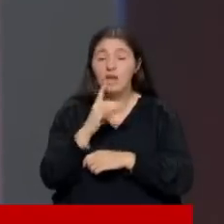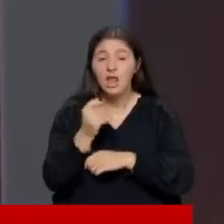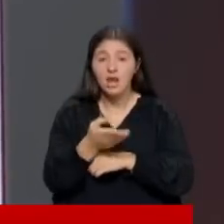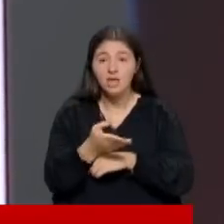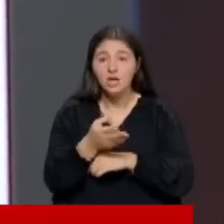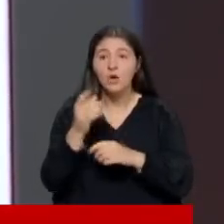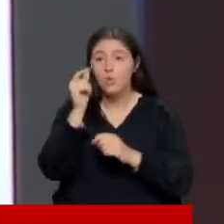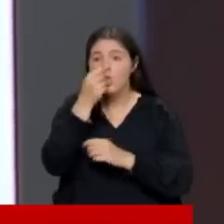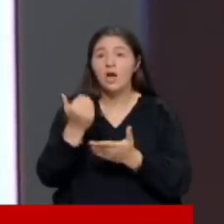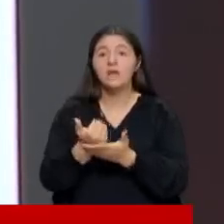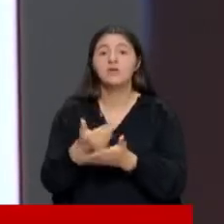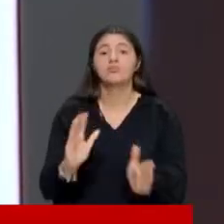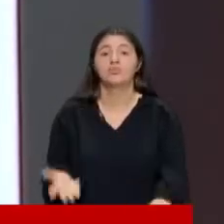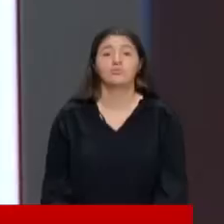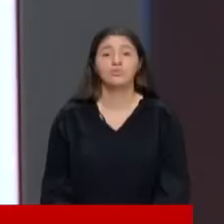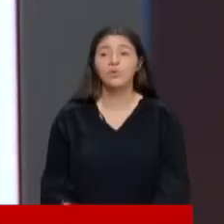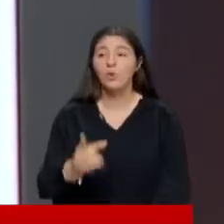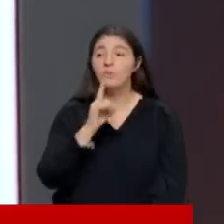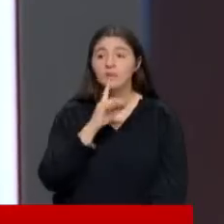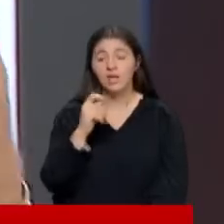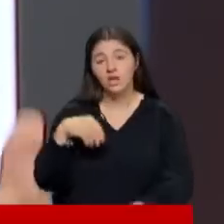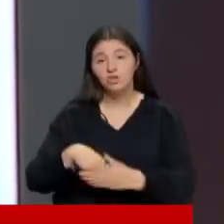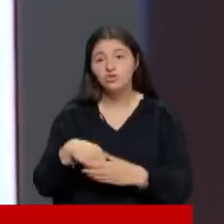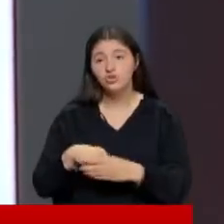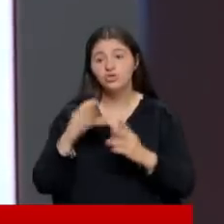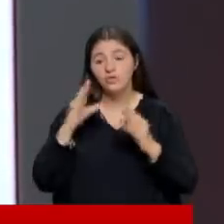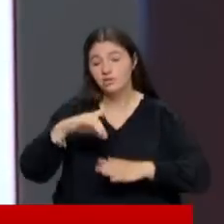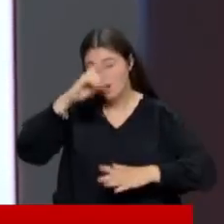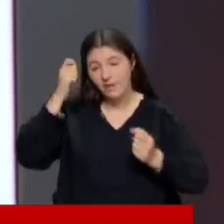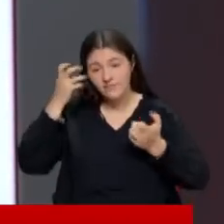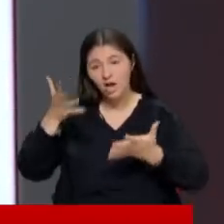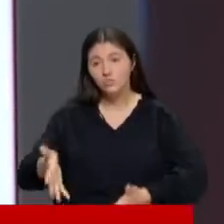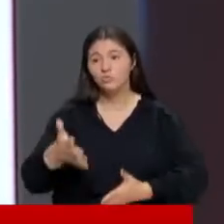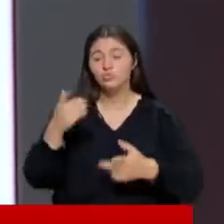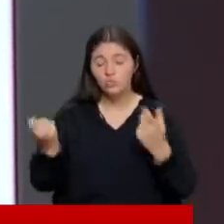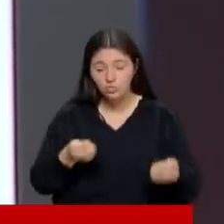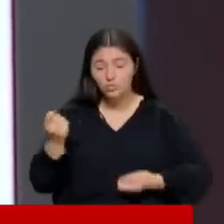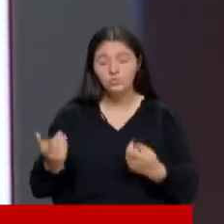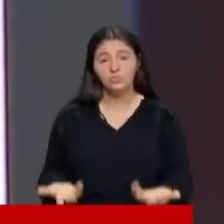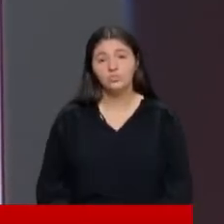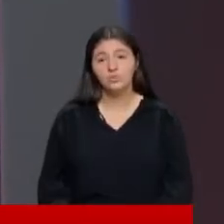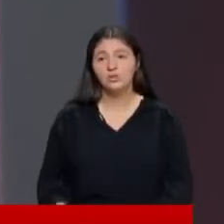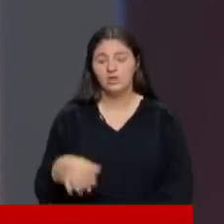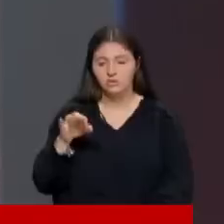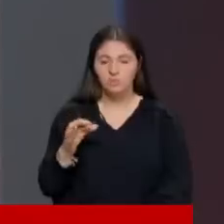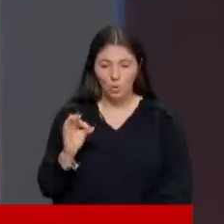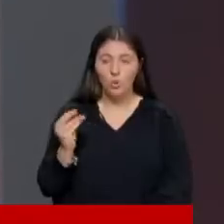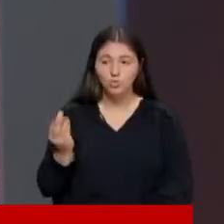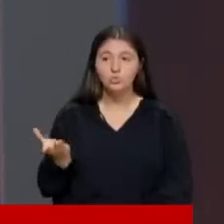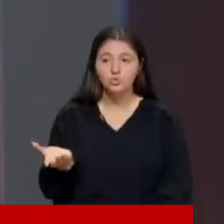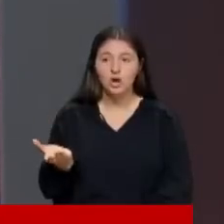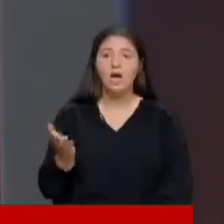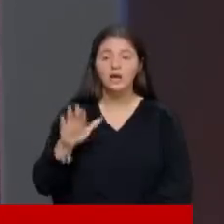lirayı kolay kazanmıyorsun yani o 150 lira için bir sürü Emek harcıyorsun bir sürü çalışıyorsun şimdi böyle olunca